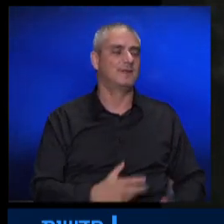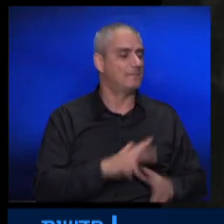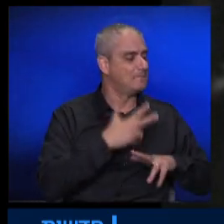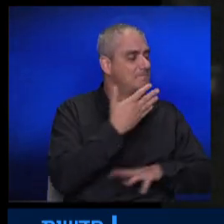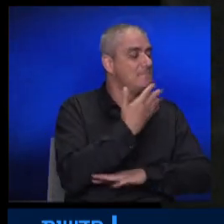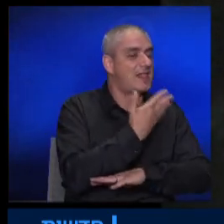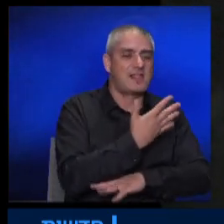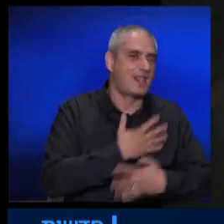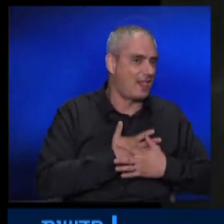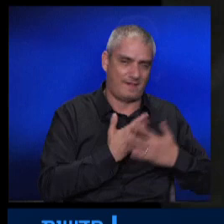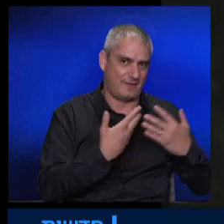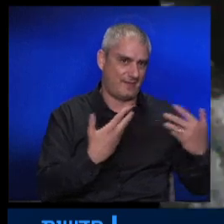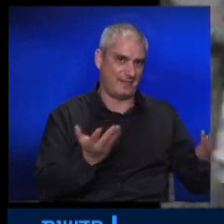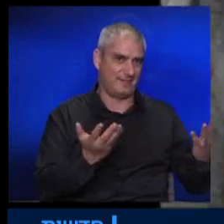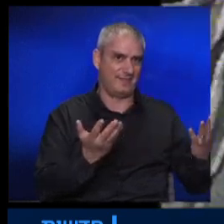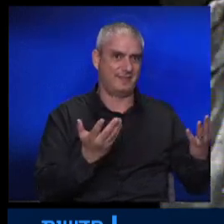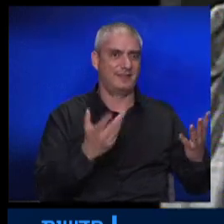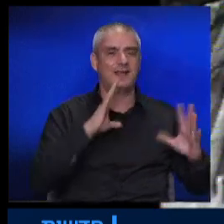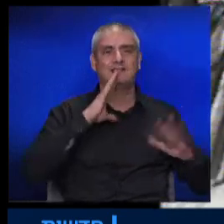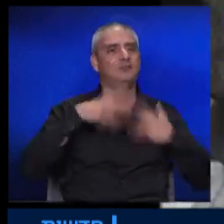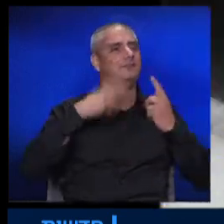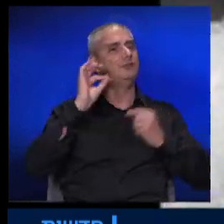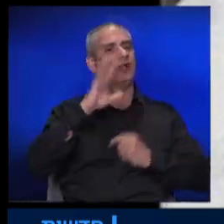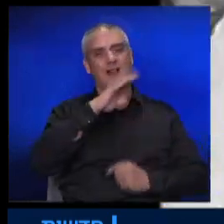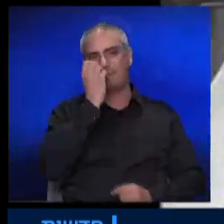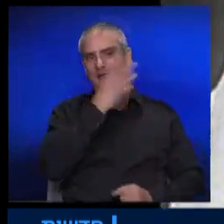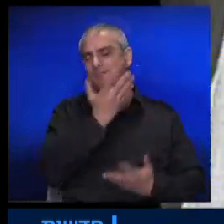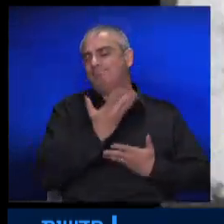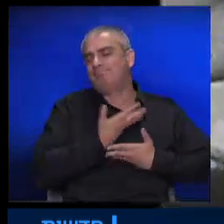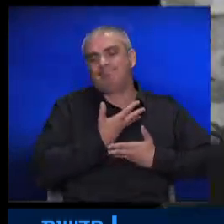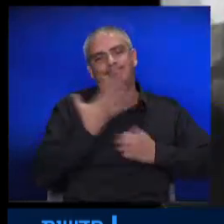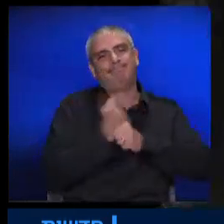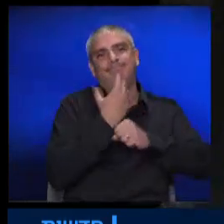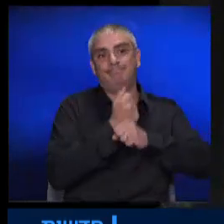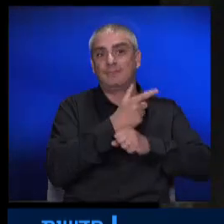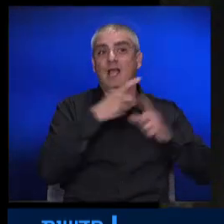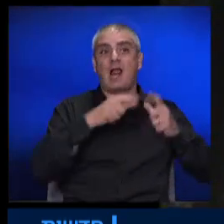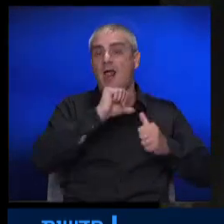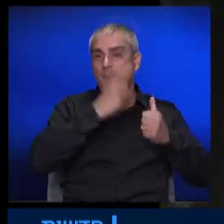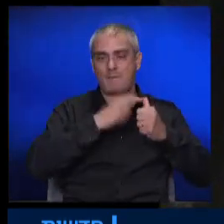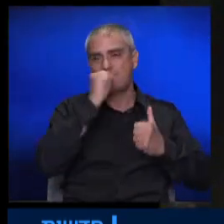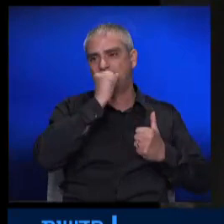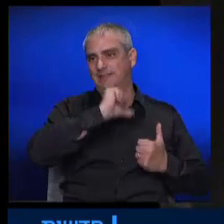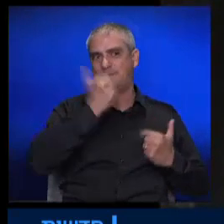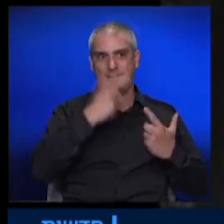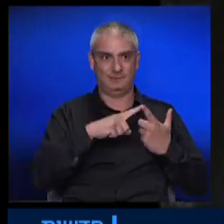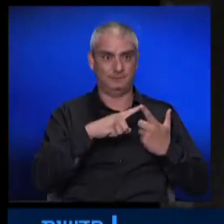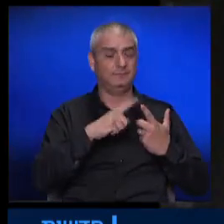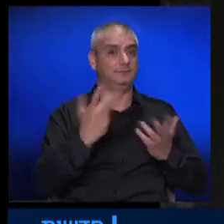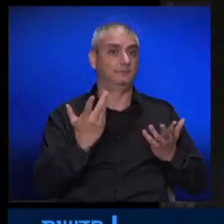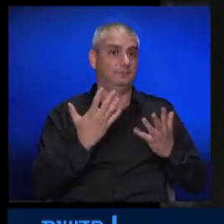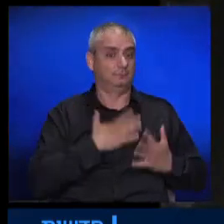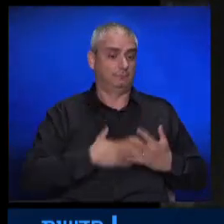בעשור הצבעוני של ילדי הפרחים הוא כתב תארים רבים, בהם אלבום השנה וזמר השנה. זה טוב לי, זה מוסיף